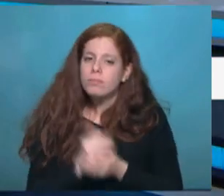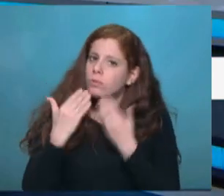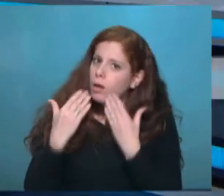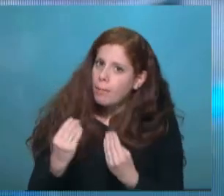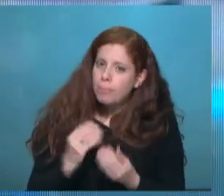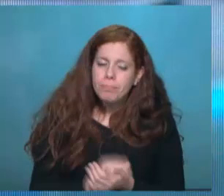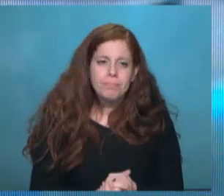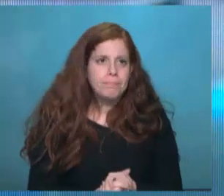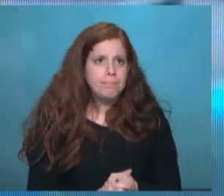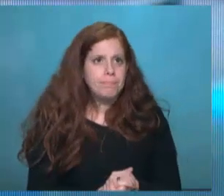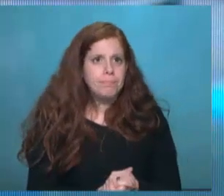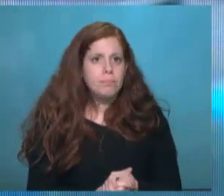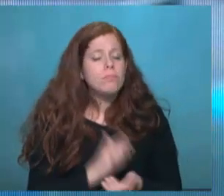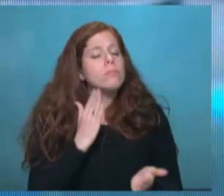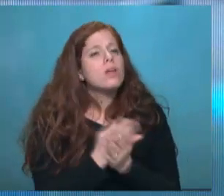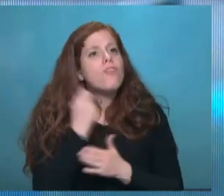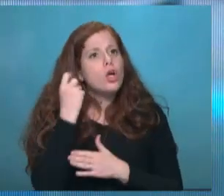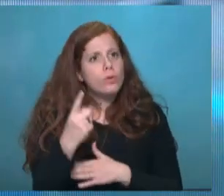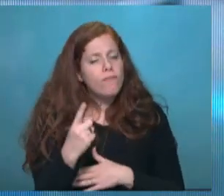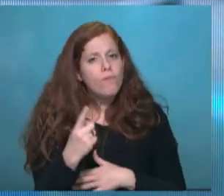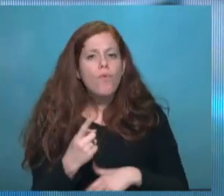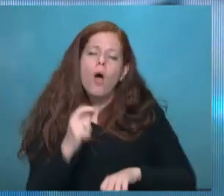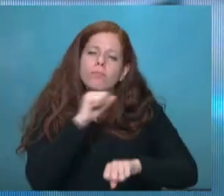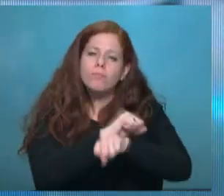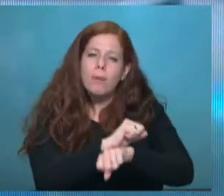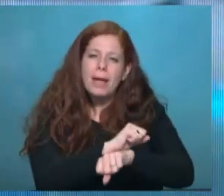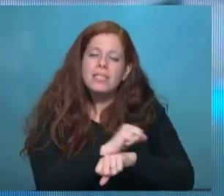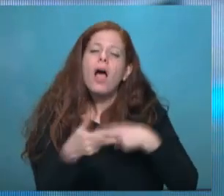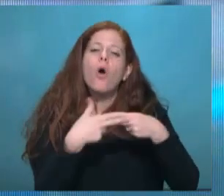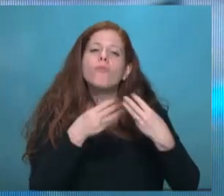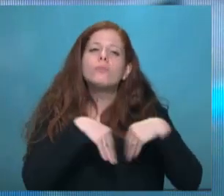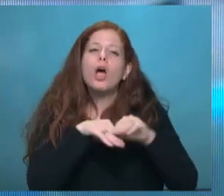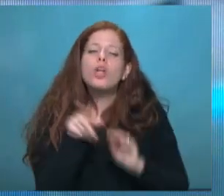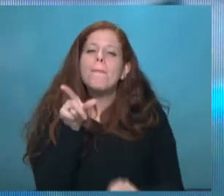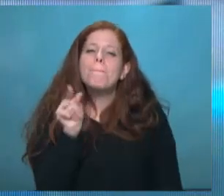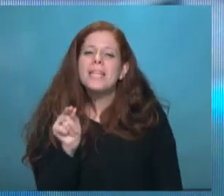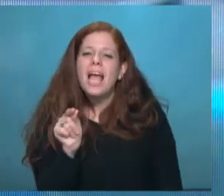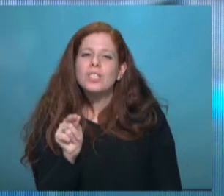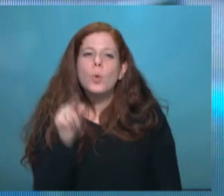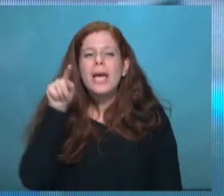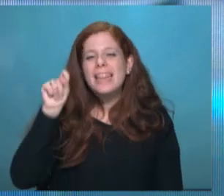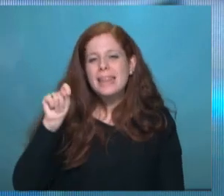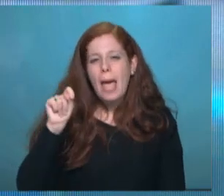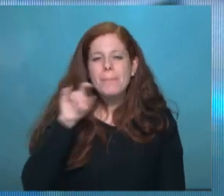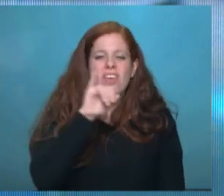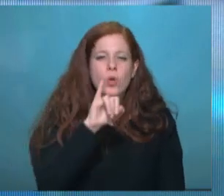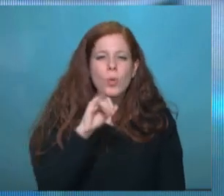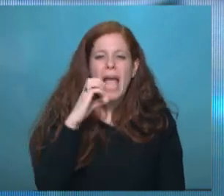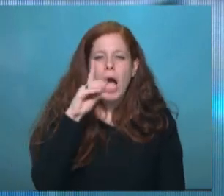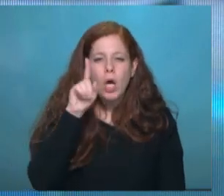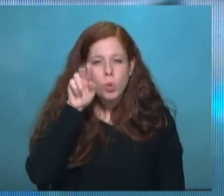תמר. כבר שבוע מוחזק במעצר קרוב משפחתם של בני הזוג תמי ויהודה כדורי, בחשד שהיה